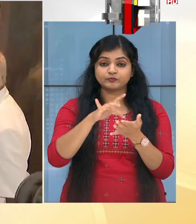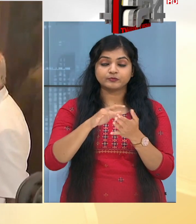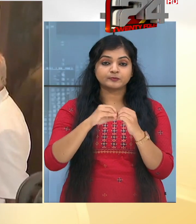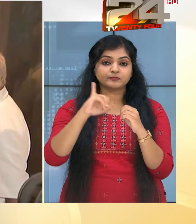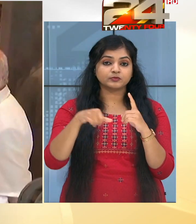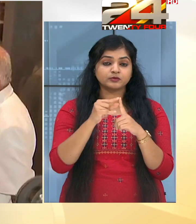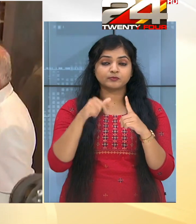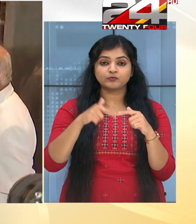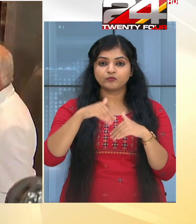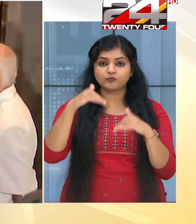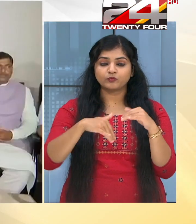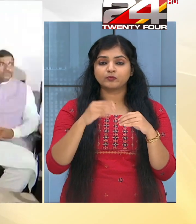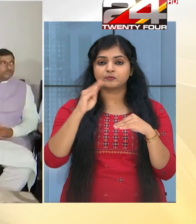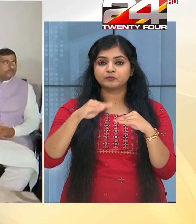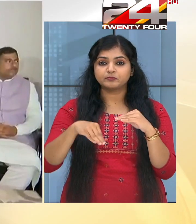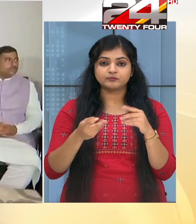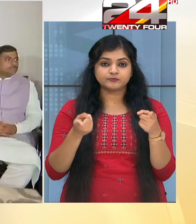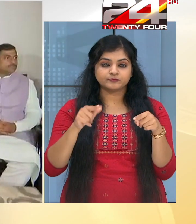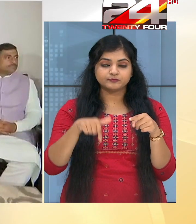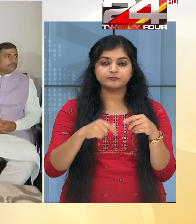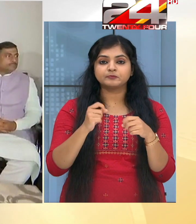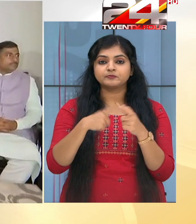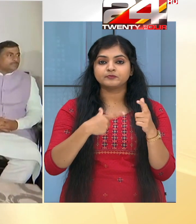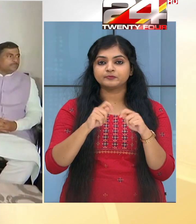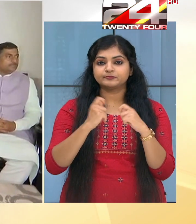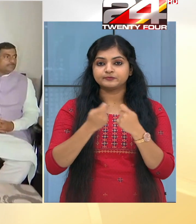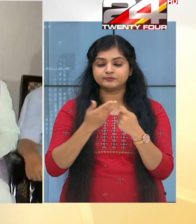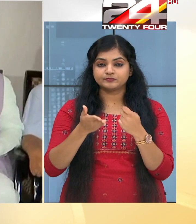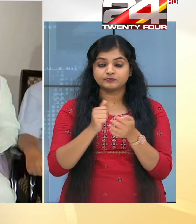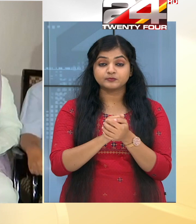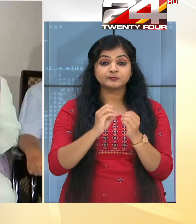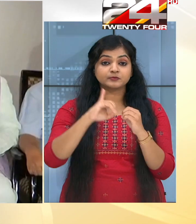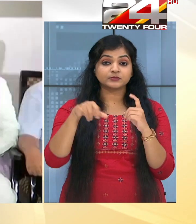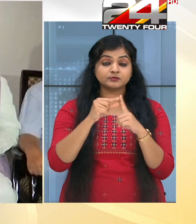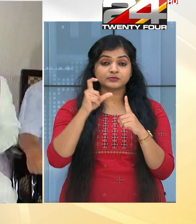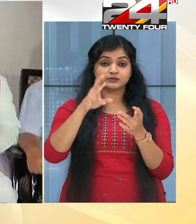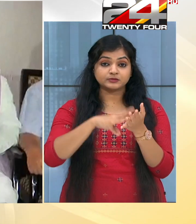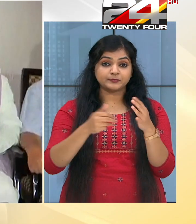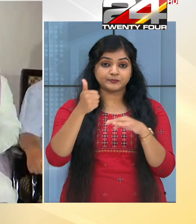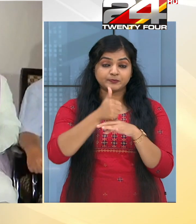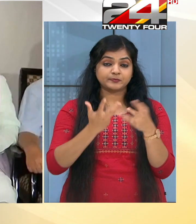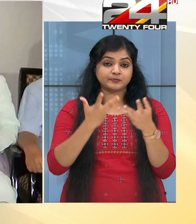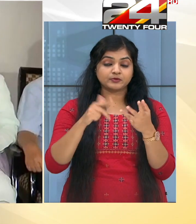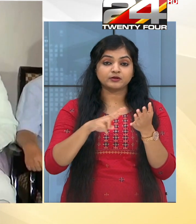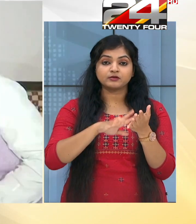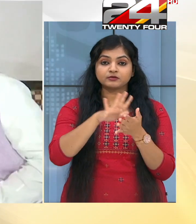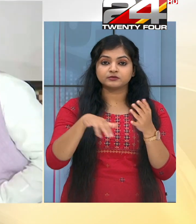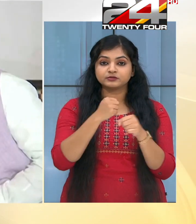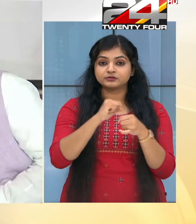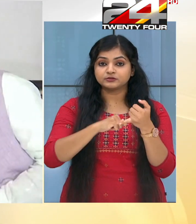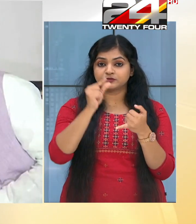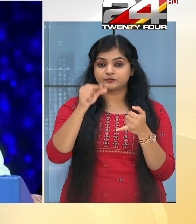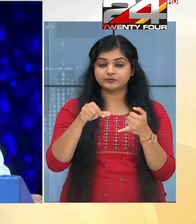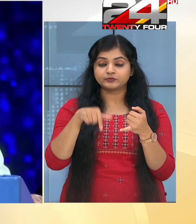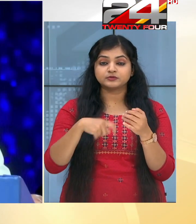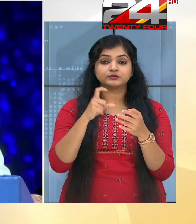വോട്ടു ചോർച്ചയ്ക്കും ഇവർ വഴിയൊരുക്കി. ബി ജെ പിയുടെ മുഖ്യമന്ത്രി സ്ഥാനാർത്ഥിയായി പലരും കണക്കാക്കിയ ദേശീയ ജനറൽ സെക്രട്ടറി സി ടി